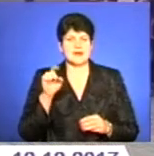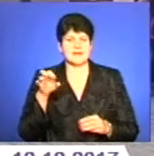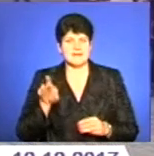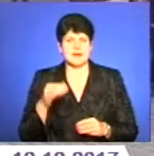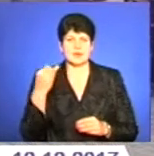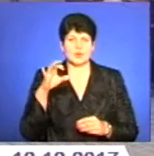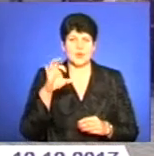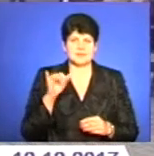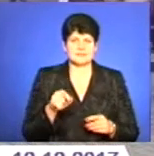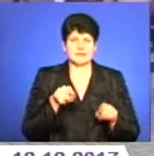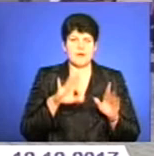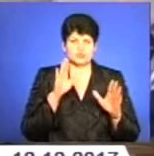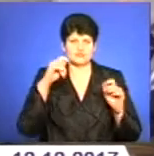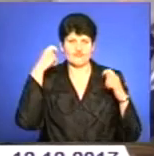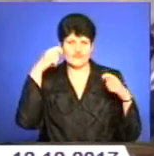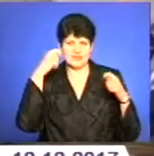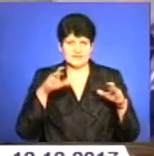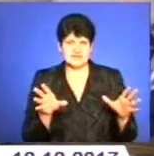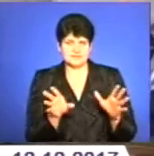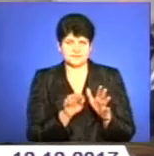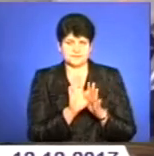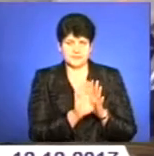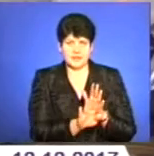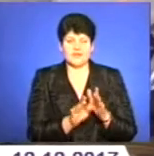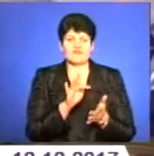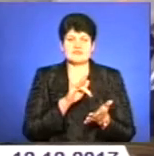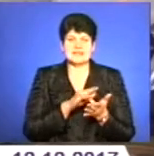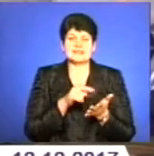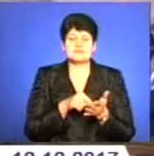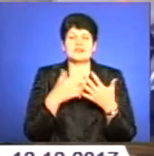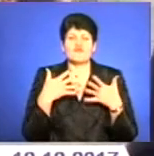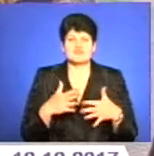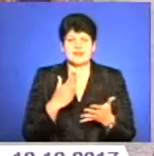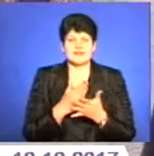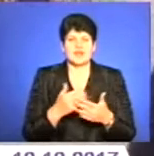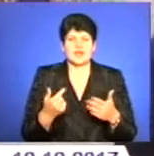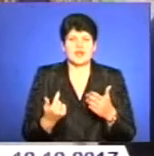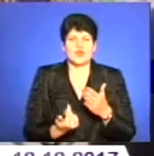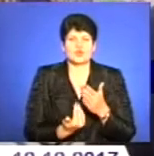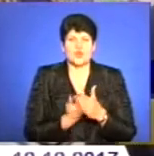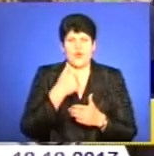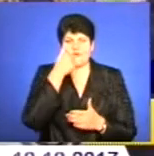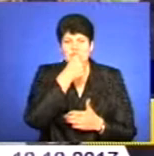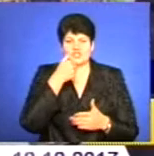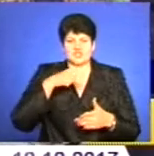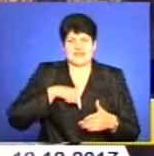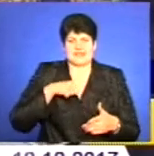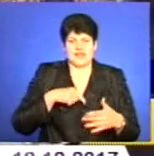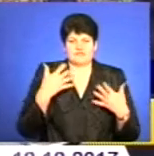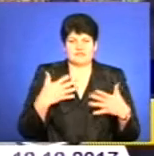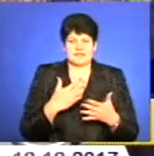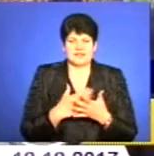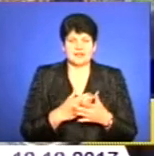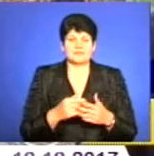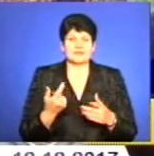шопки житимуть вівці. Тернополяни кажуть, що у центрі міста уже панує новорічний настрій. Новорічна ялинка цього року справді чудова. Кожен рік